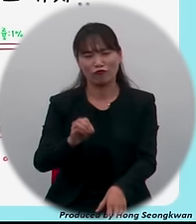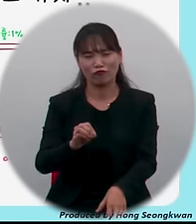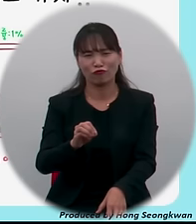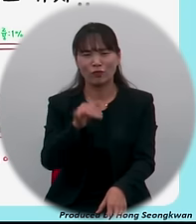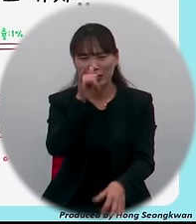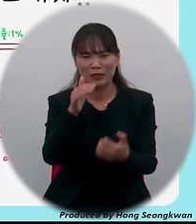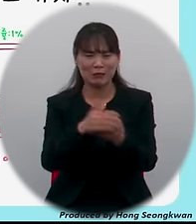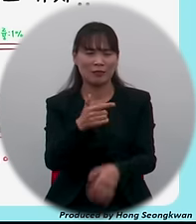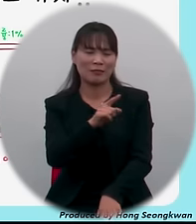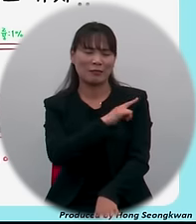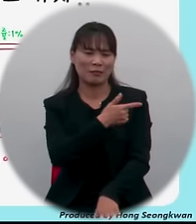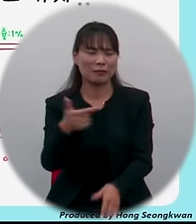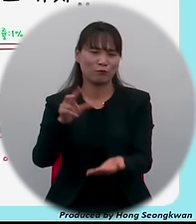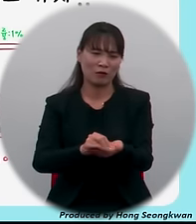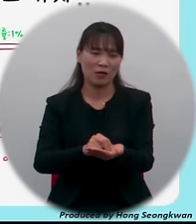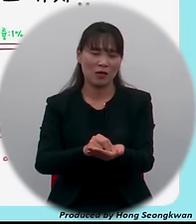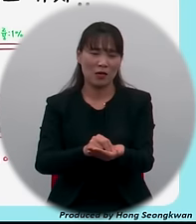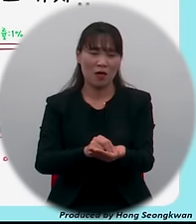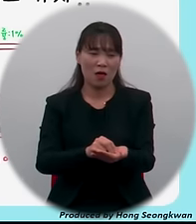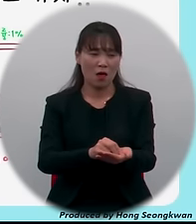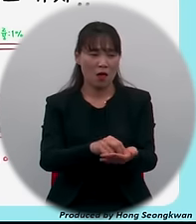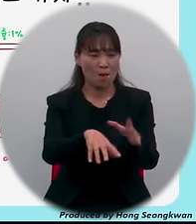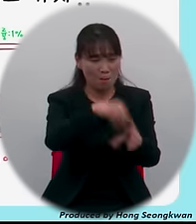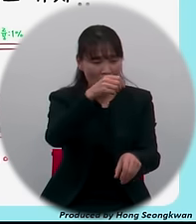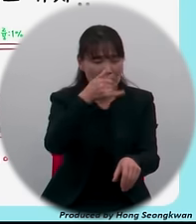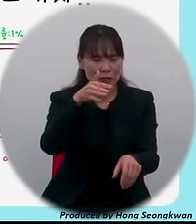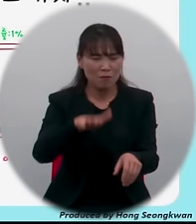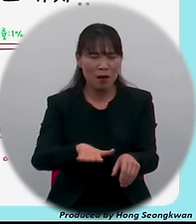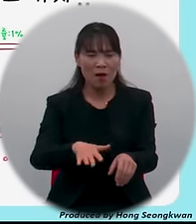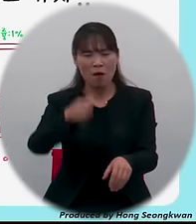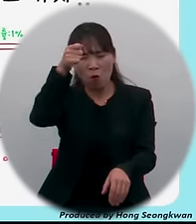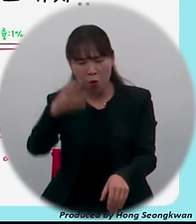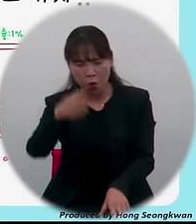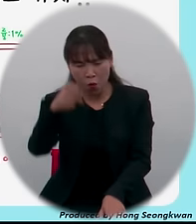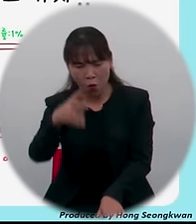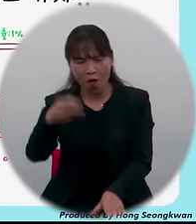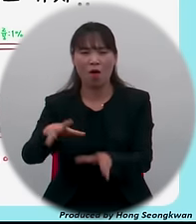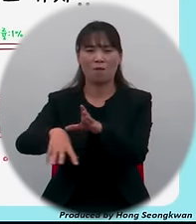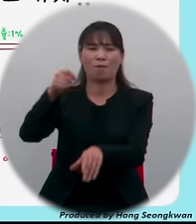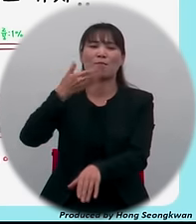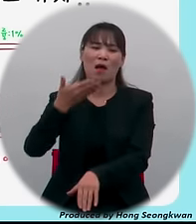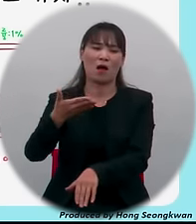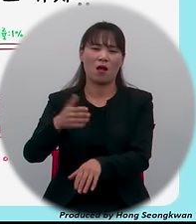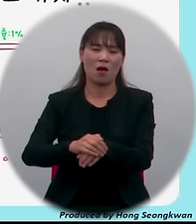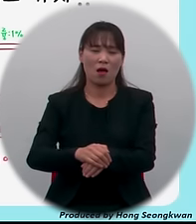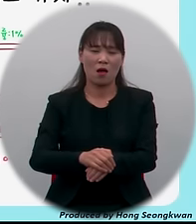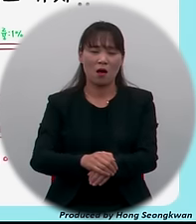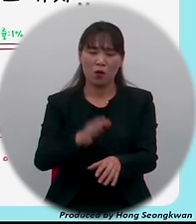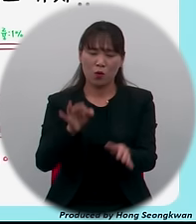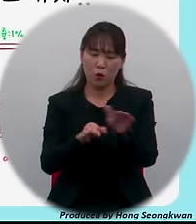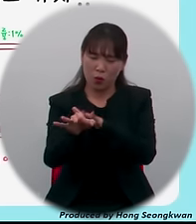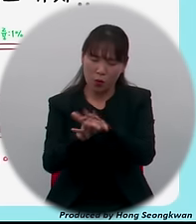100만 번 뽑아야 나와 7천만 원짜리 가치 아이템을 갖기 위해서 330억 원을 써야만 하는 그런 확률을